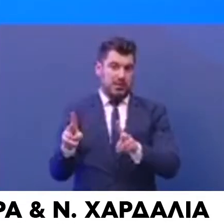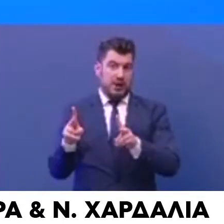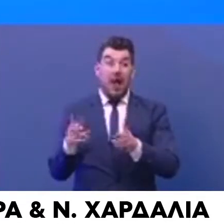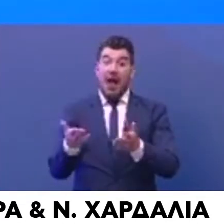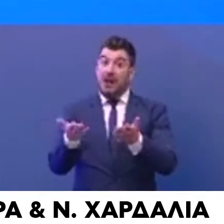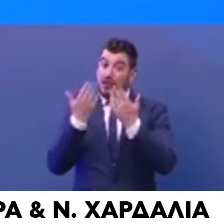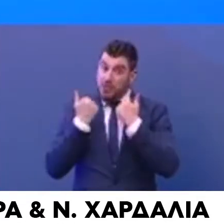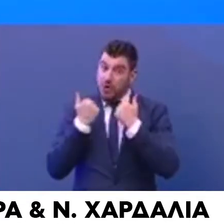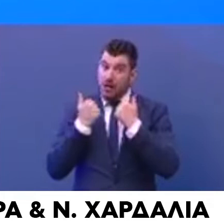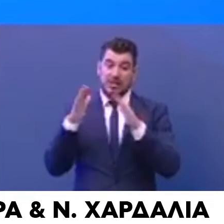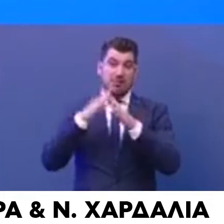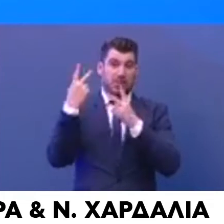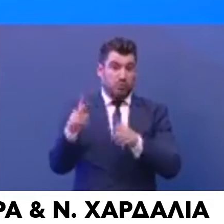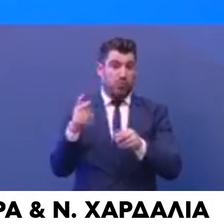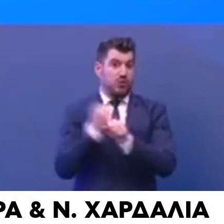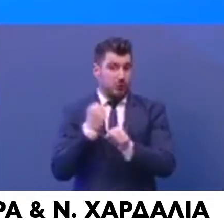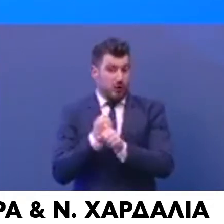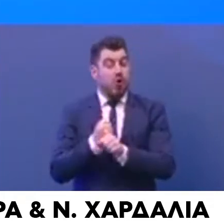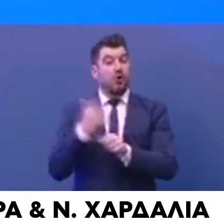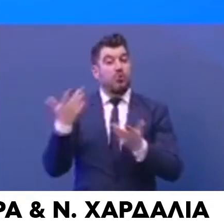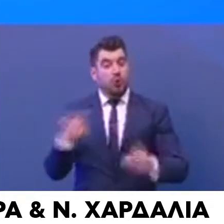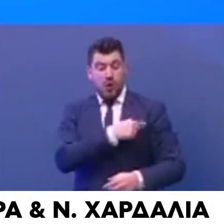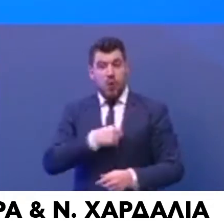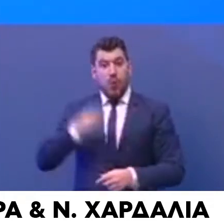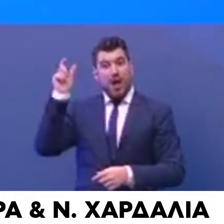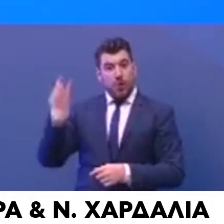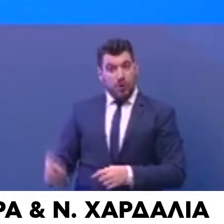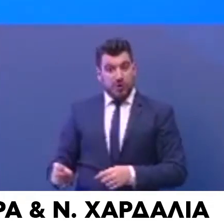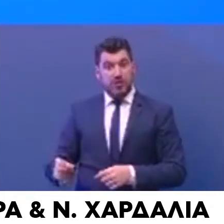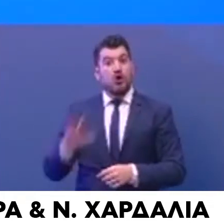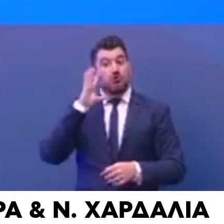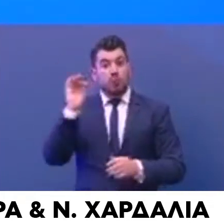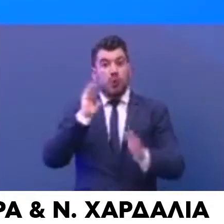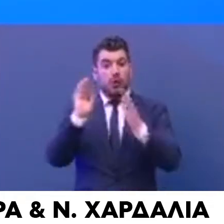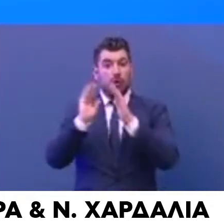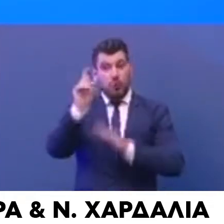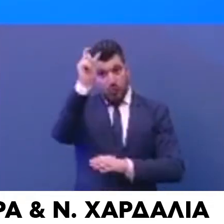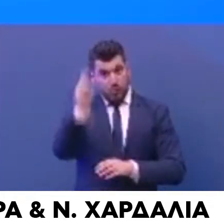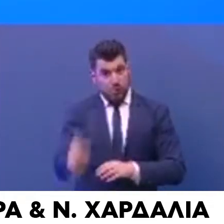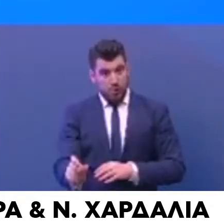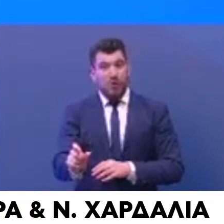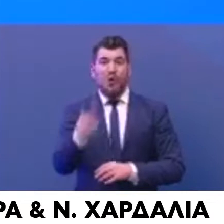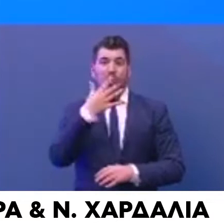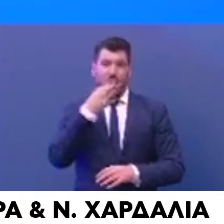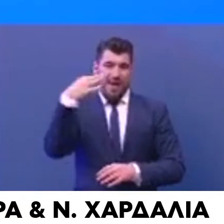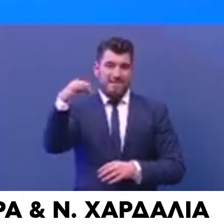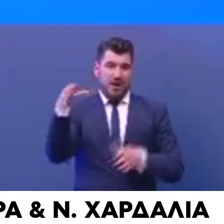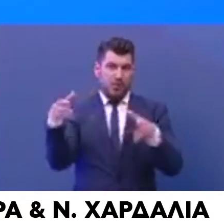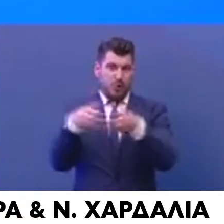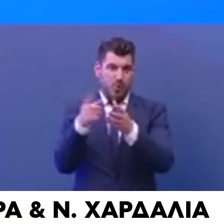μπορεί να εφαρμοστεί αυτό, ο εργοδότης, ο σύστατο μέτρο προστασίας του εργαζόμενου ετούντος, που ανήκει σε ευπαθή